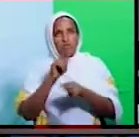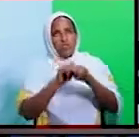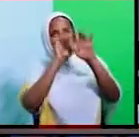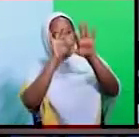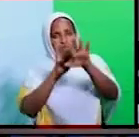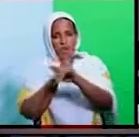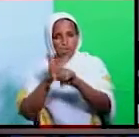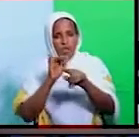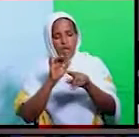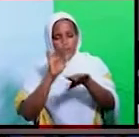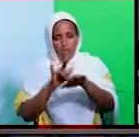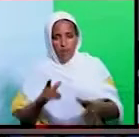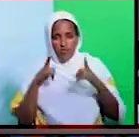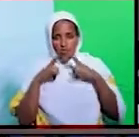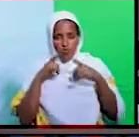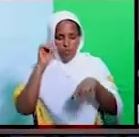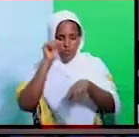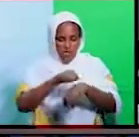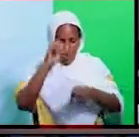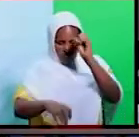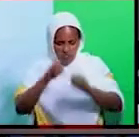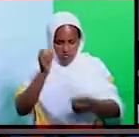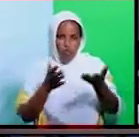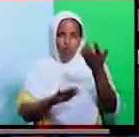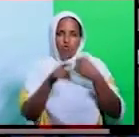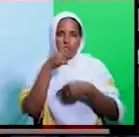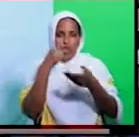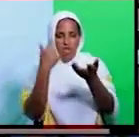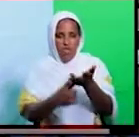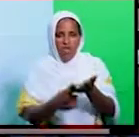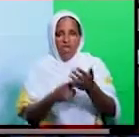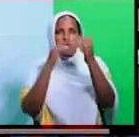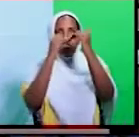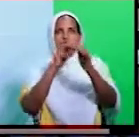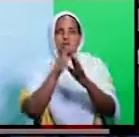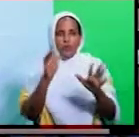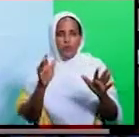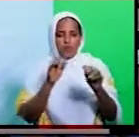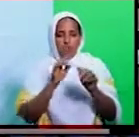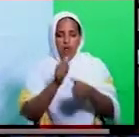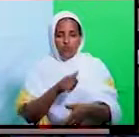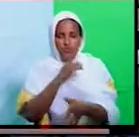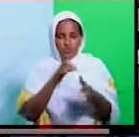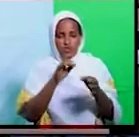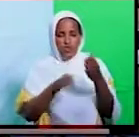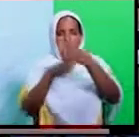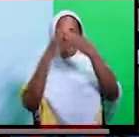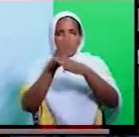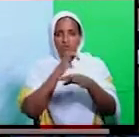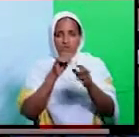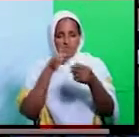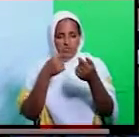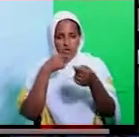እገዛ፣ ምሪት እጅግ በጣም በጣም በጣም አስፈላጊ ነው። ቃሉ ከሚለው መልእክት ይልቅ በቃሉ ላይ ብቻ ከመጠን ያለፈ ትኩረት